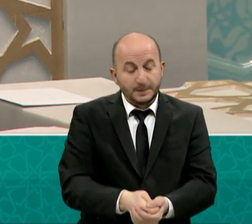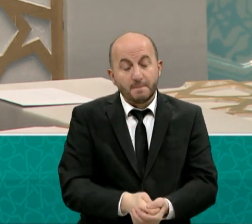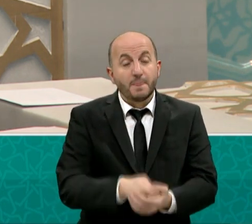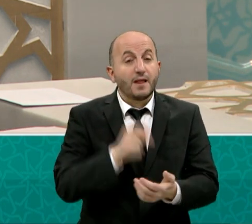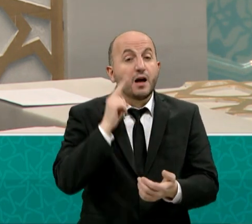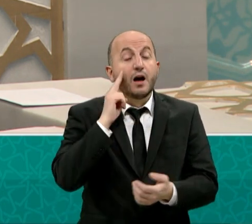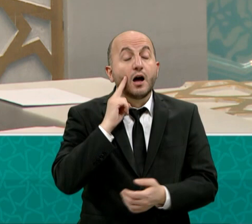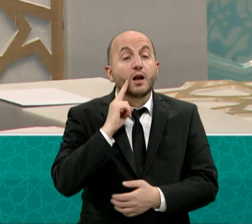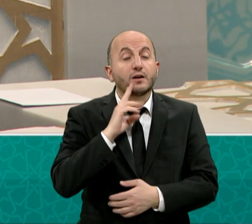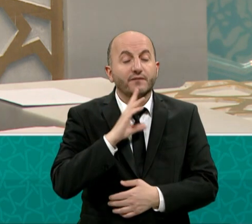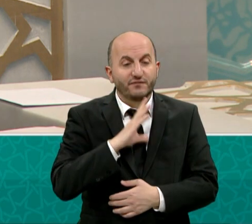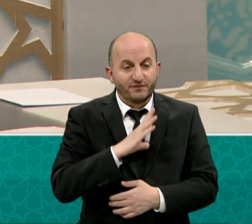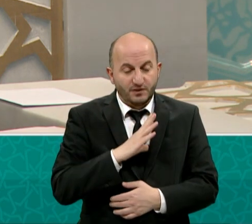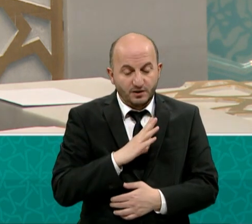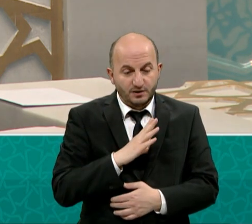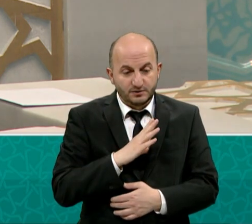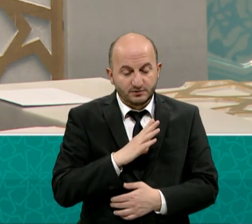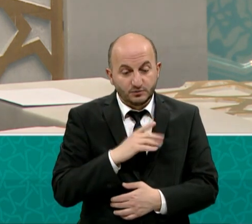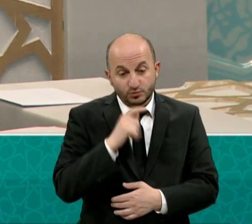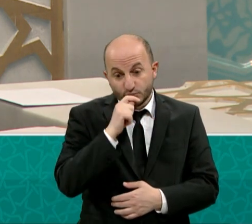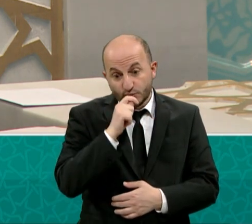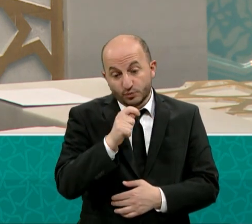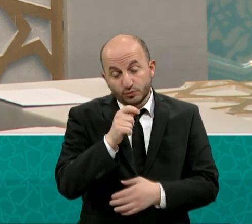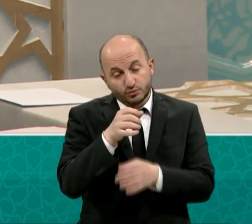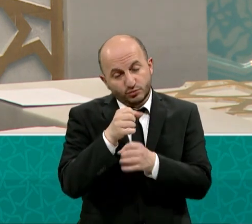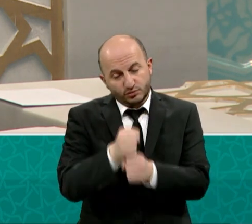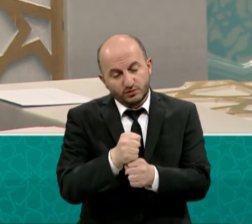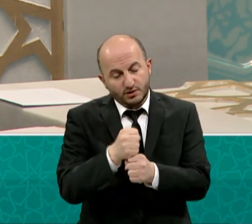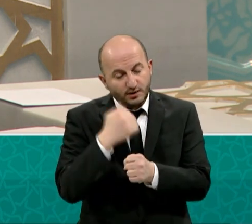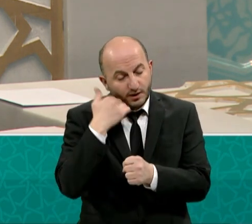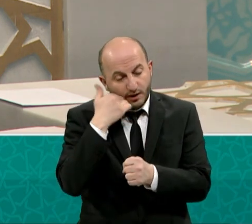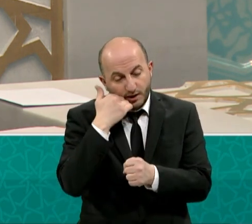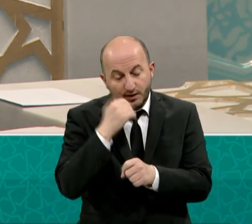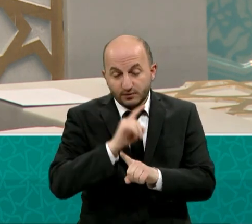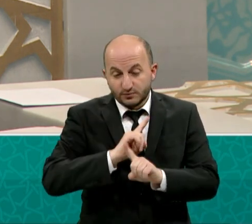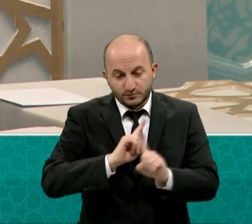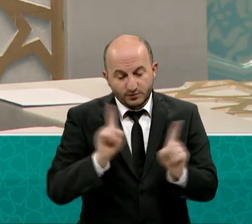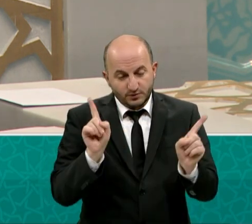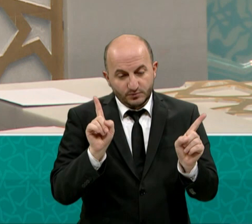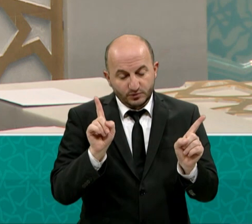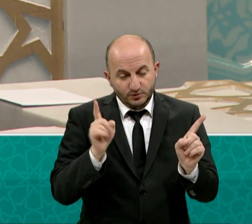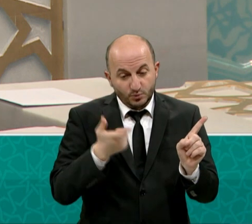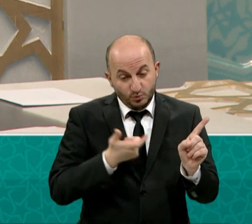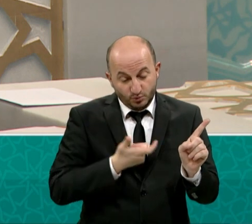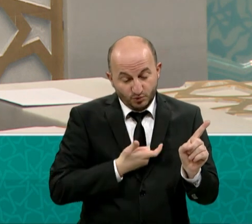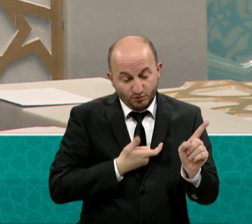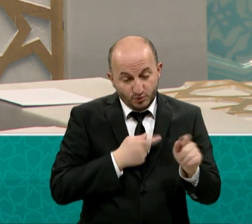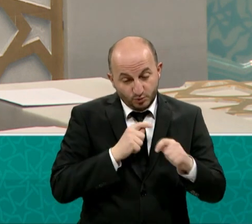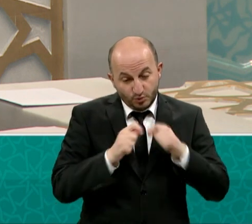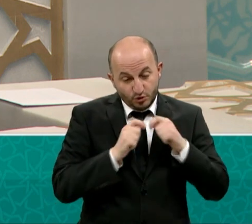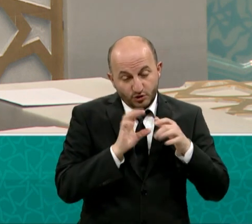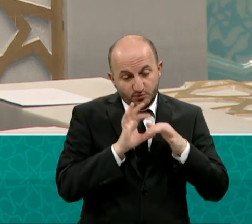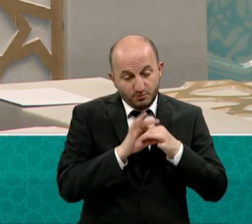ahlak var. Sözünün eri olacak, kişi yalan söylemeyecek. Muamelat var, hukuk var. Akde bağlı